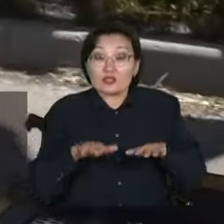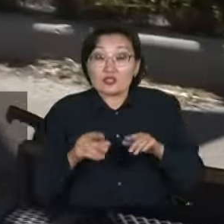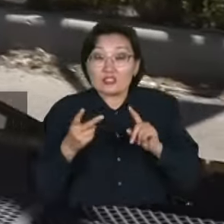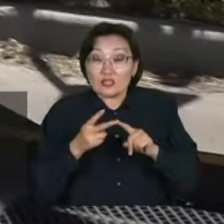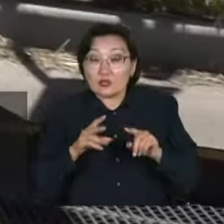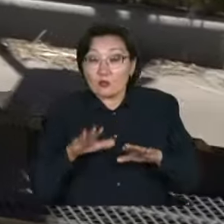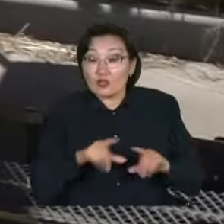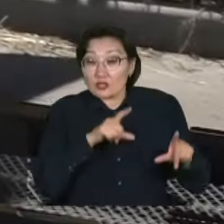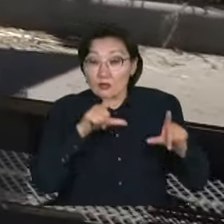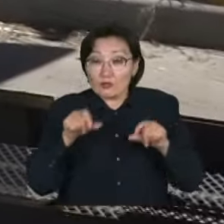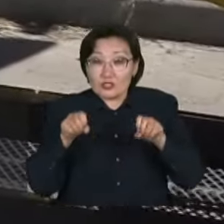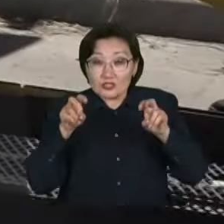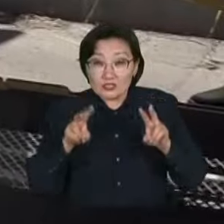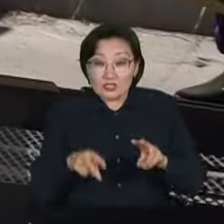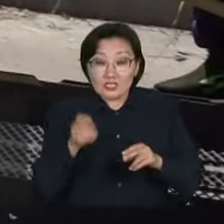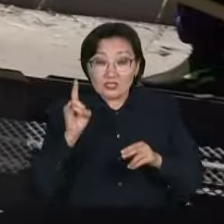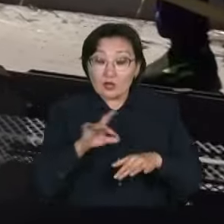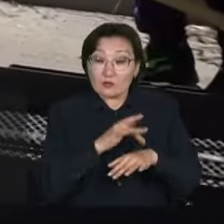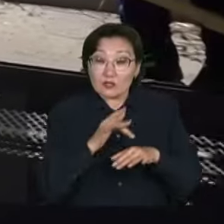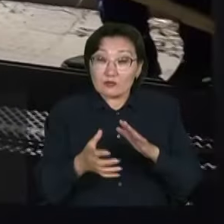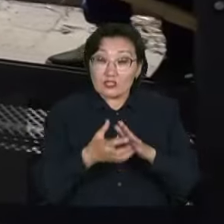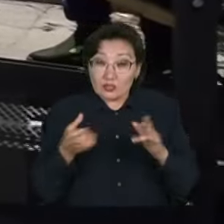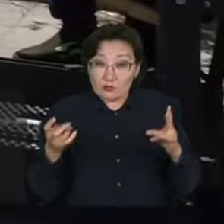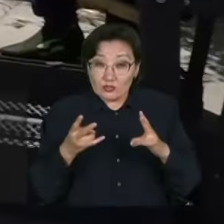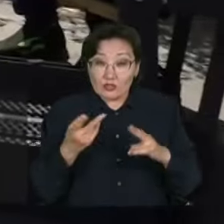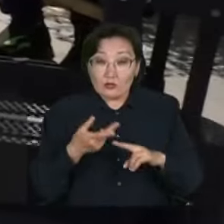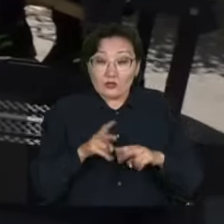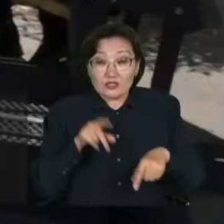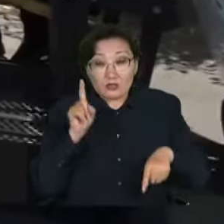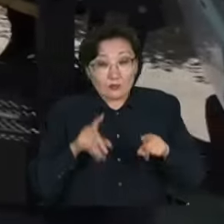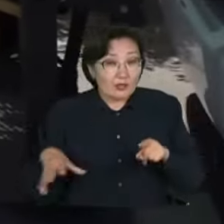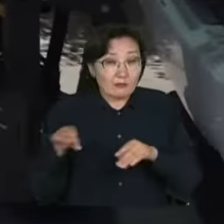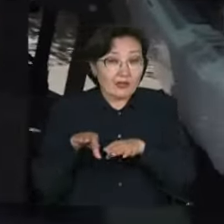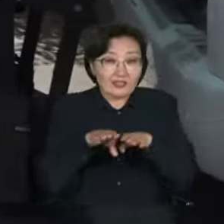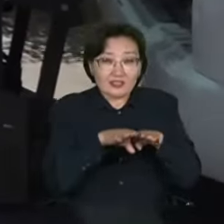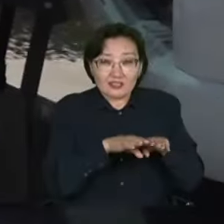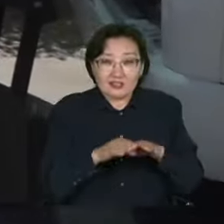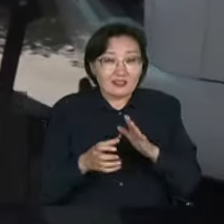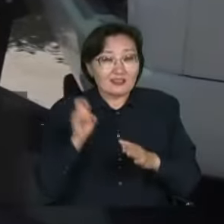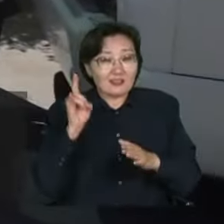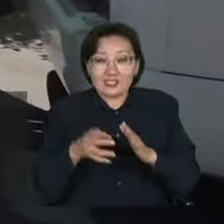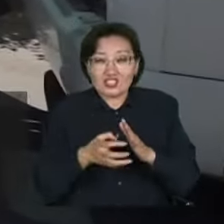жету үшін арнайы такси қызметін шақыру керек. Ол да кейде бәріне бірдей жете бермейді екен.